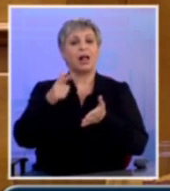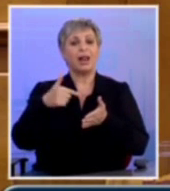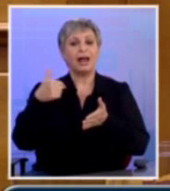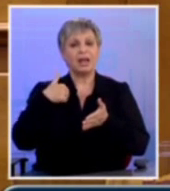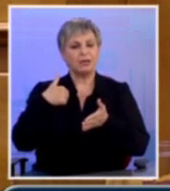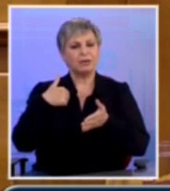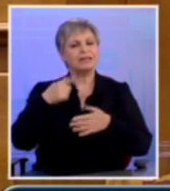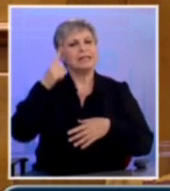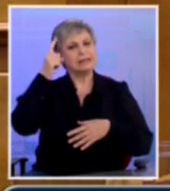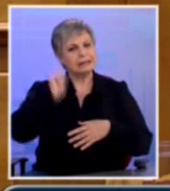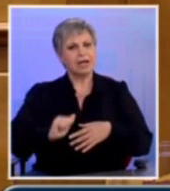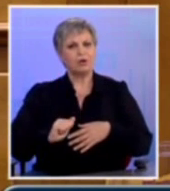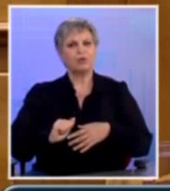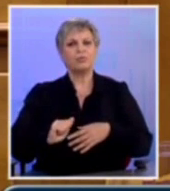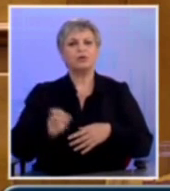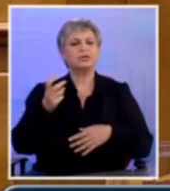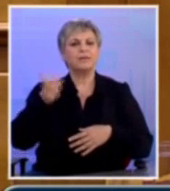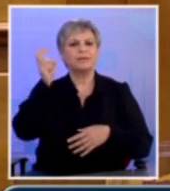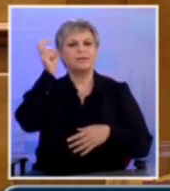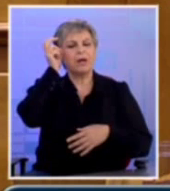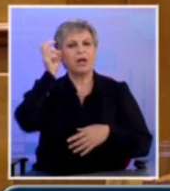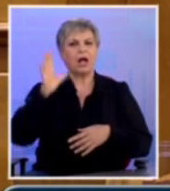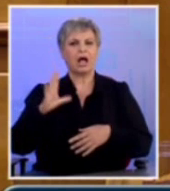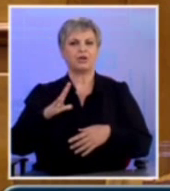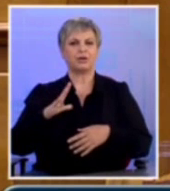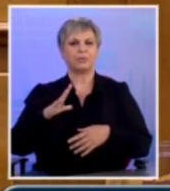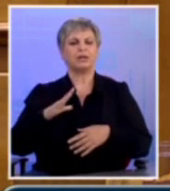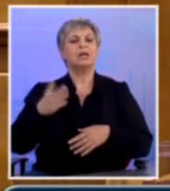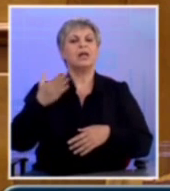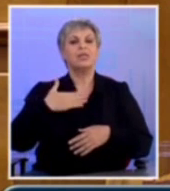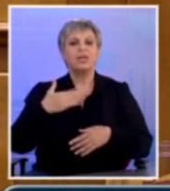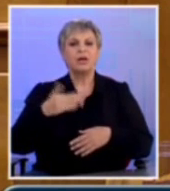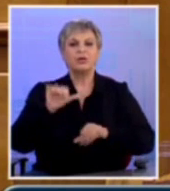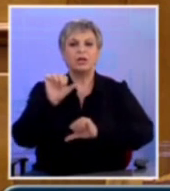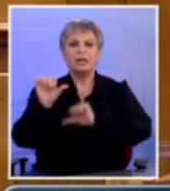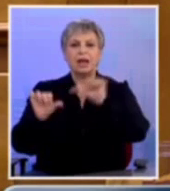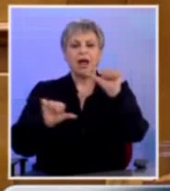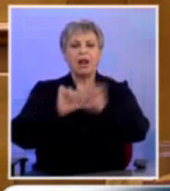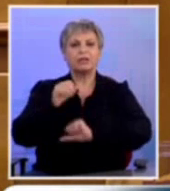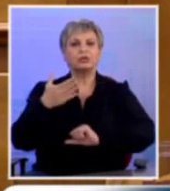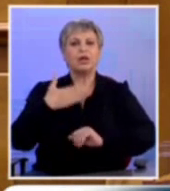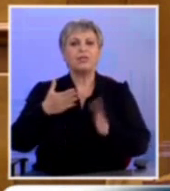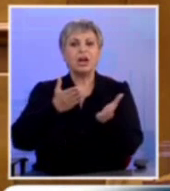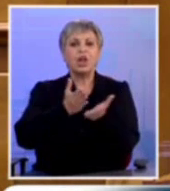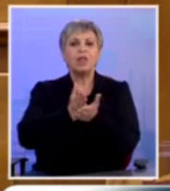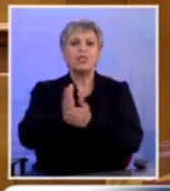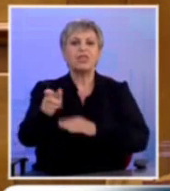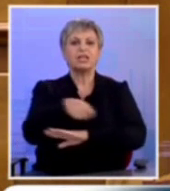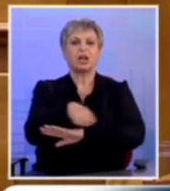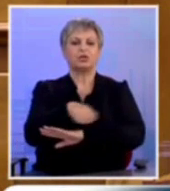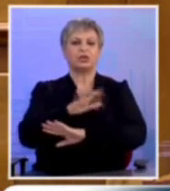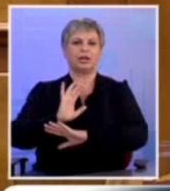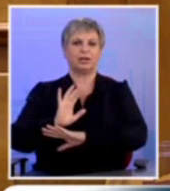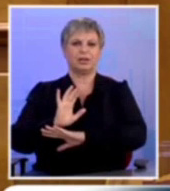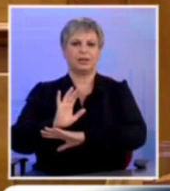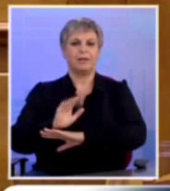στη συνείδηση του ελληνικού λαού, ο οποίος ζητεί τη στοιχειώδη αποκατάσταση, τη στοιχειώδη δικαιοσύνη για αυτά όσα καλείται